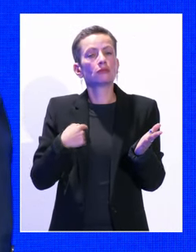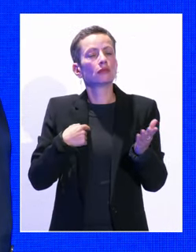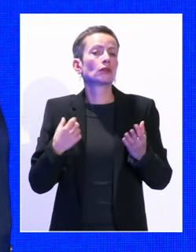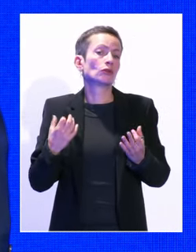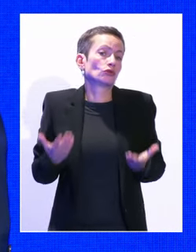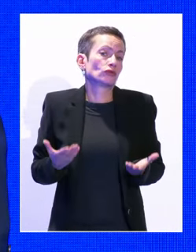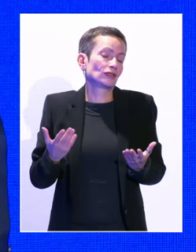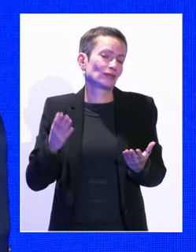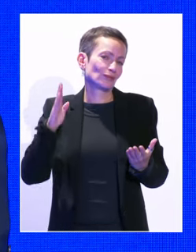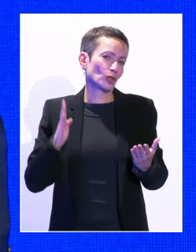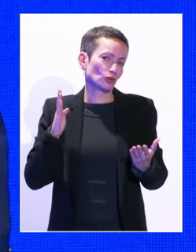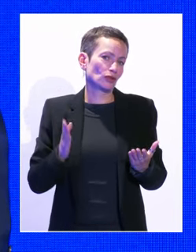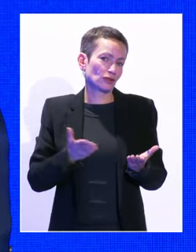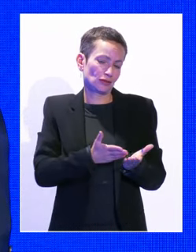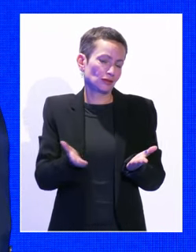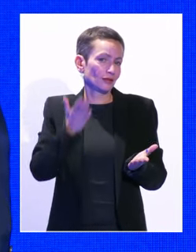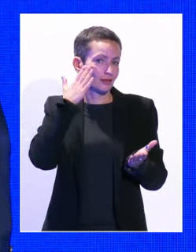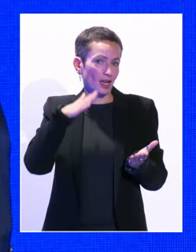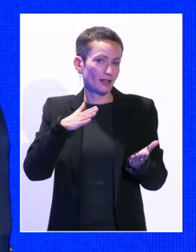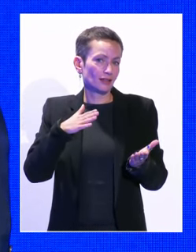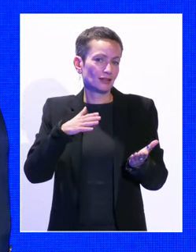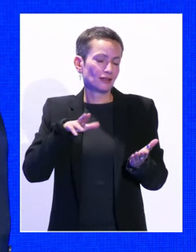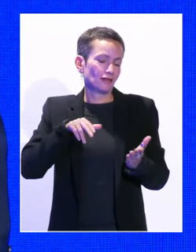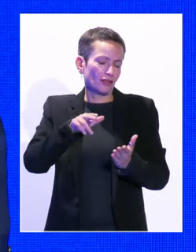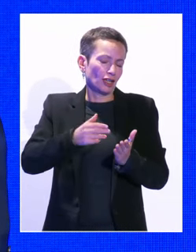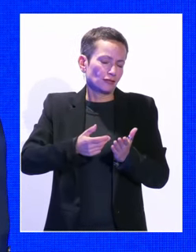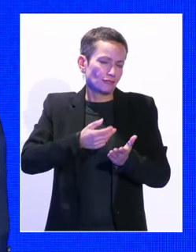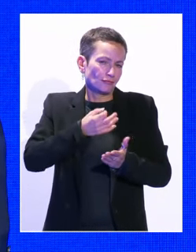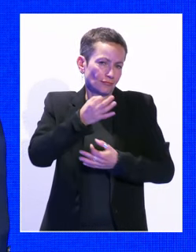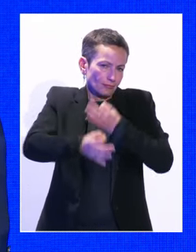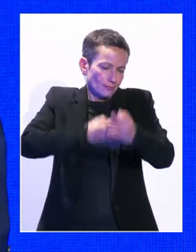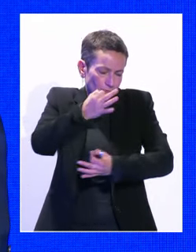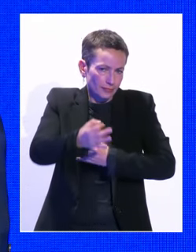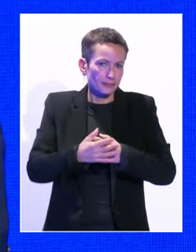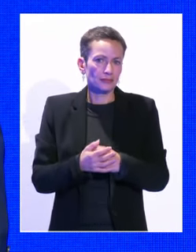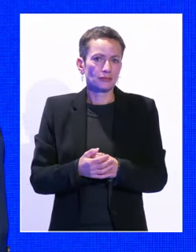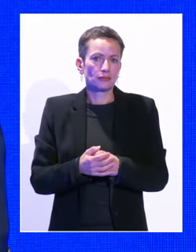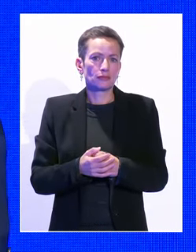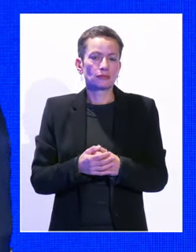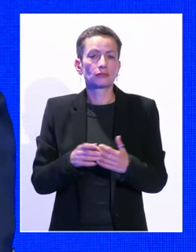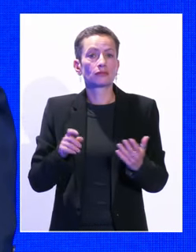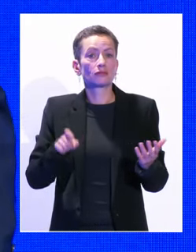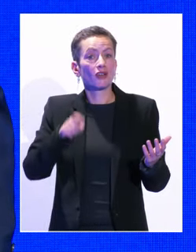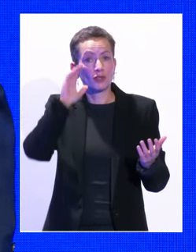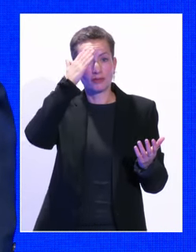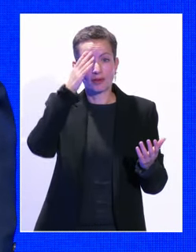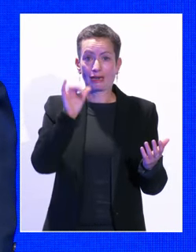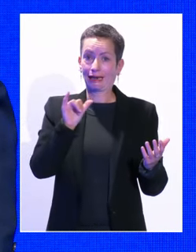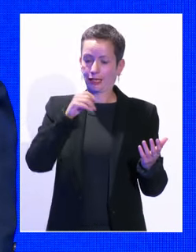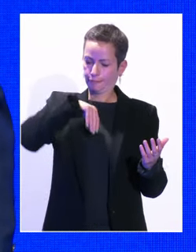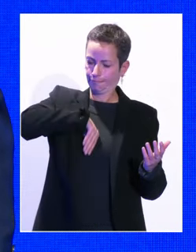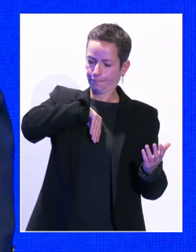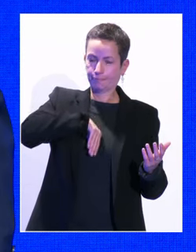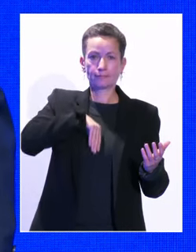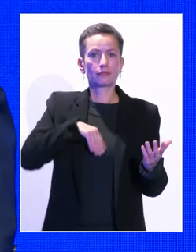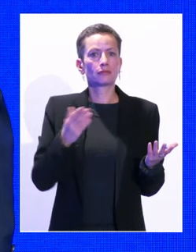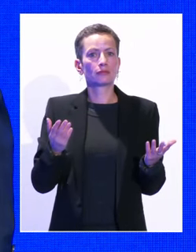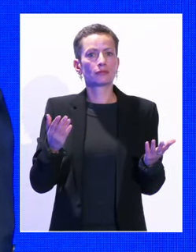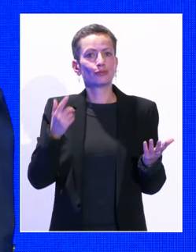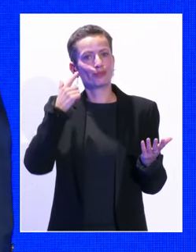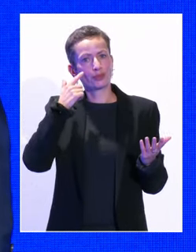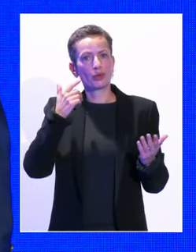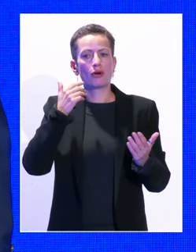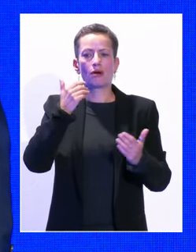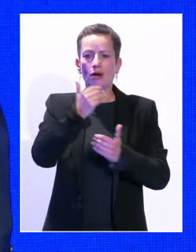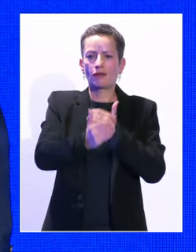temps. On aura beaucoup l'occasion d'y revenir. Et qu'il faut savoir qui on est pour pouvoir